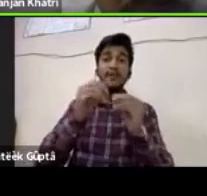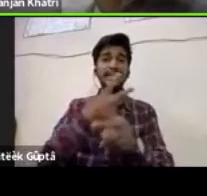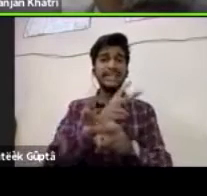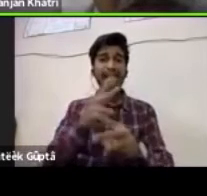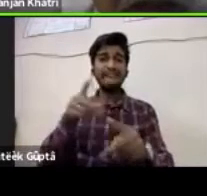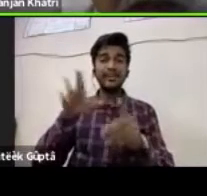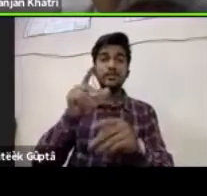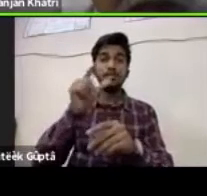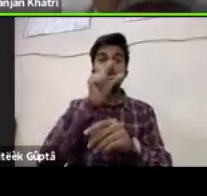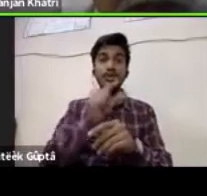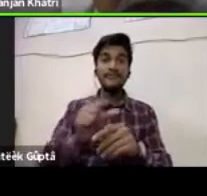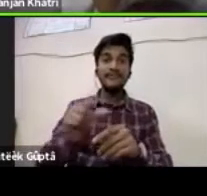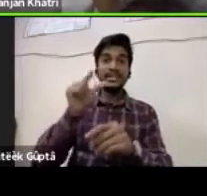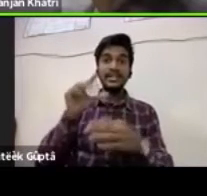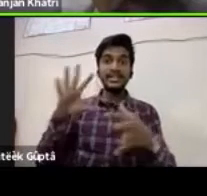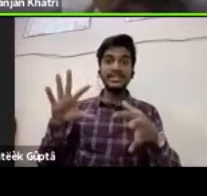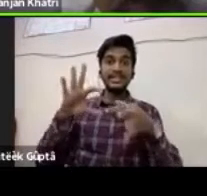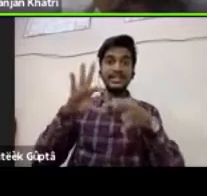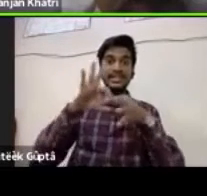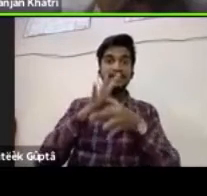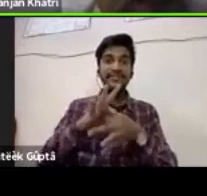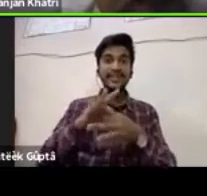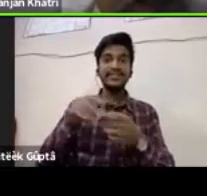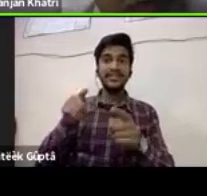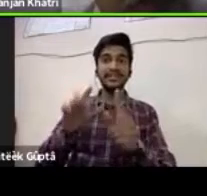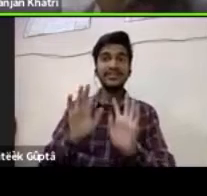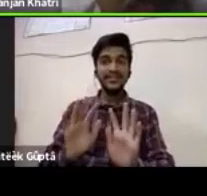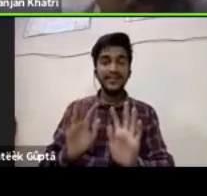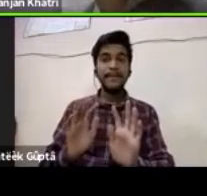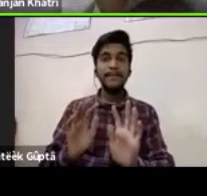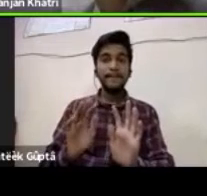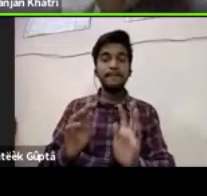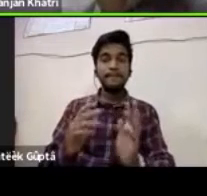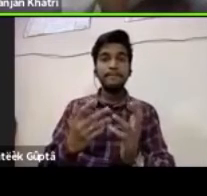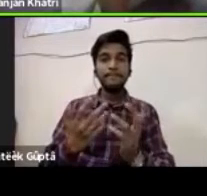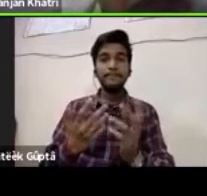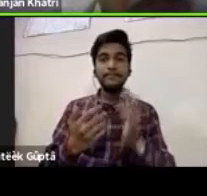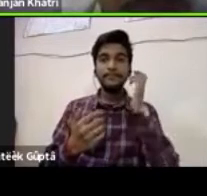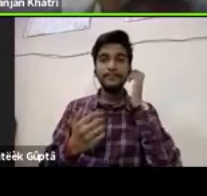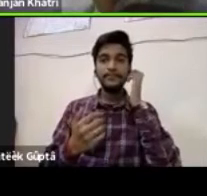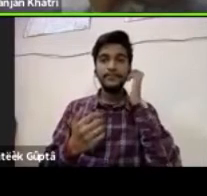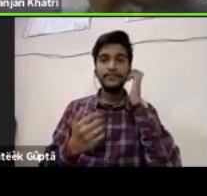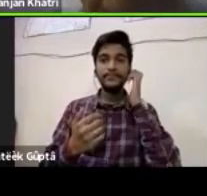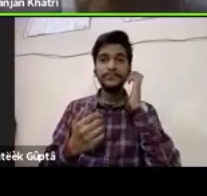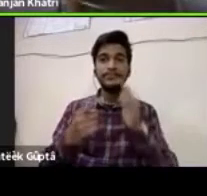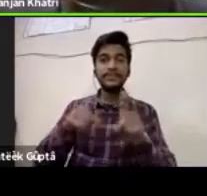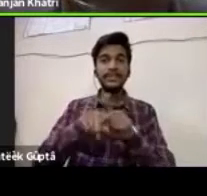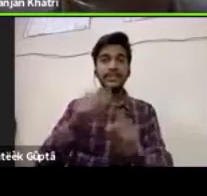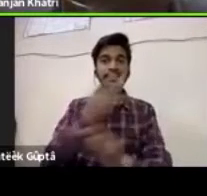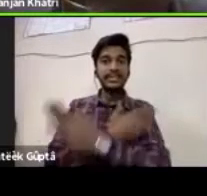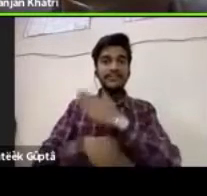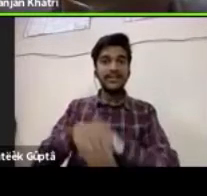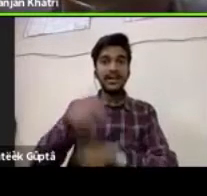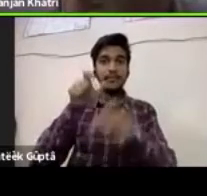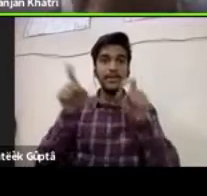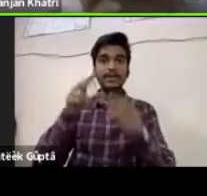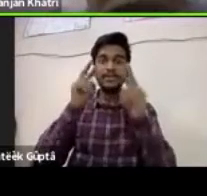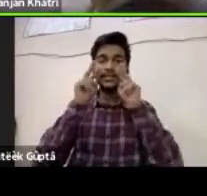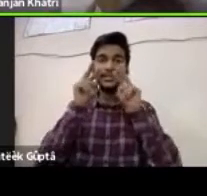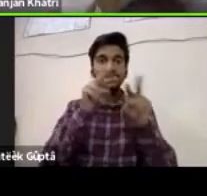यूनिवर्सल डिजाइन प्रिंसिपल लगा दे, जैसे कि विभिन्न दिव्यांग लोग उसको ईजिली देख पाए। और